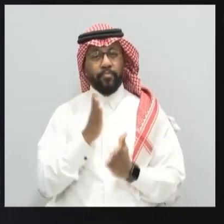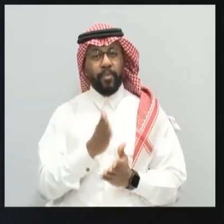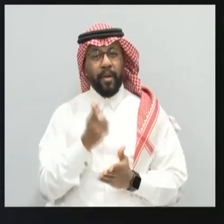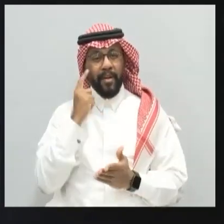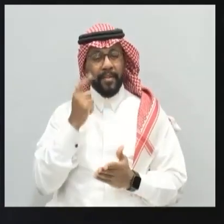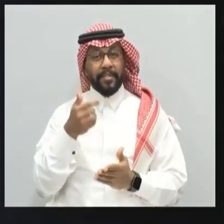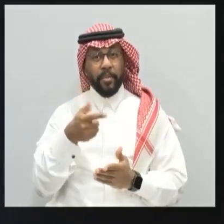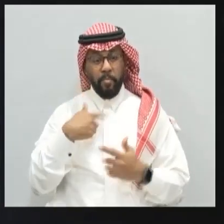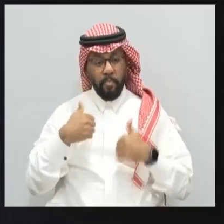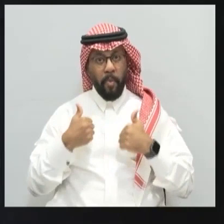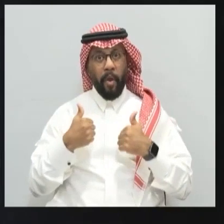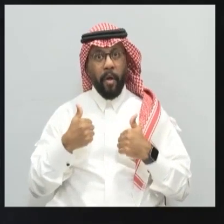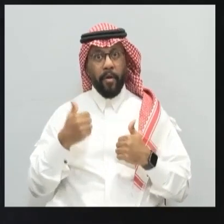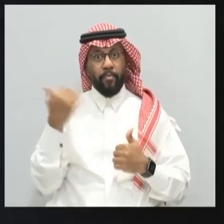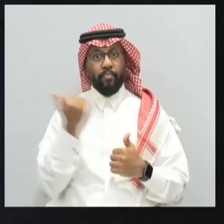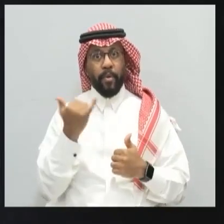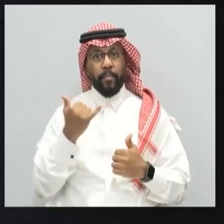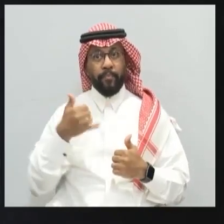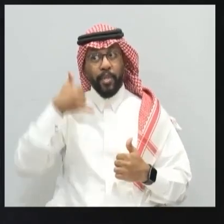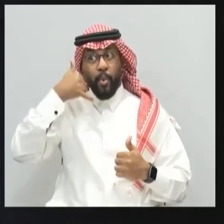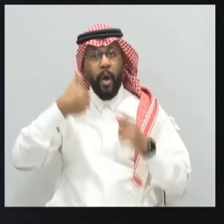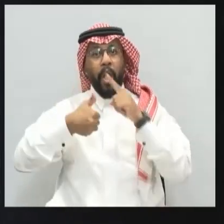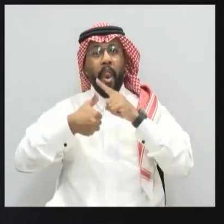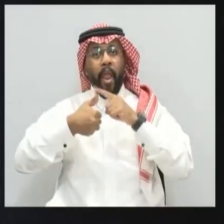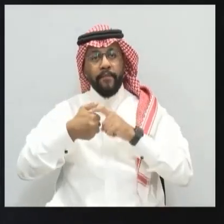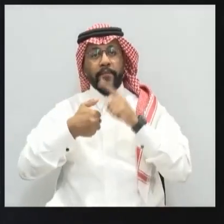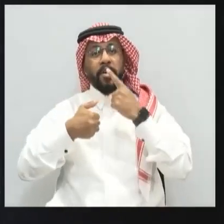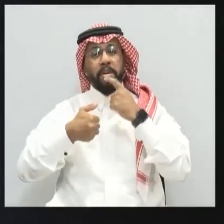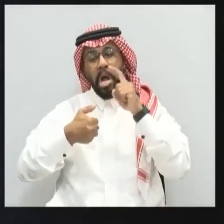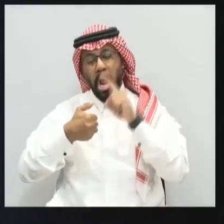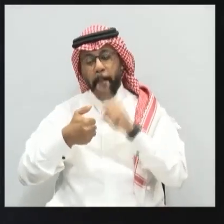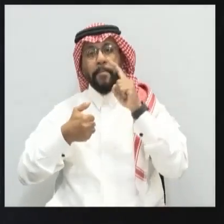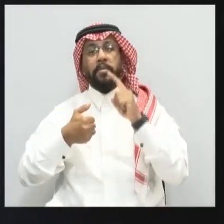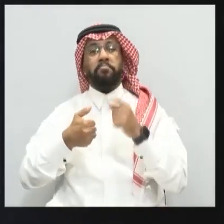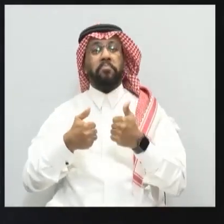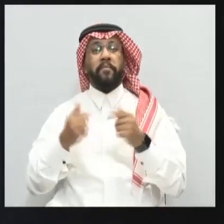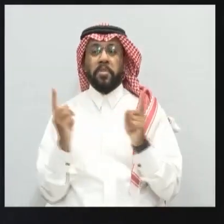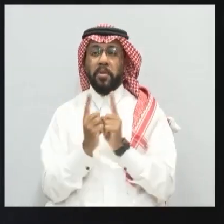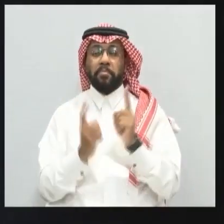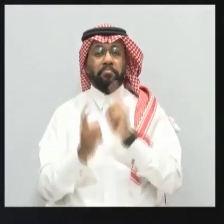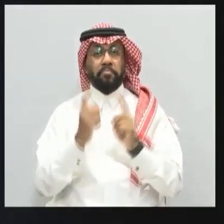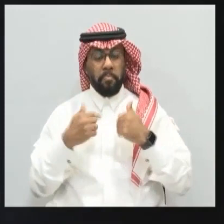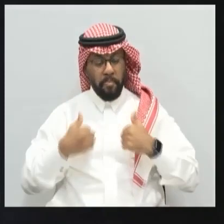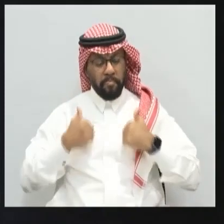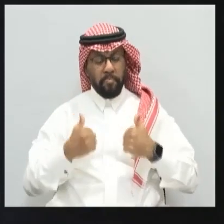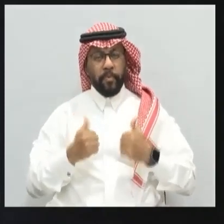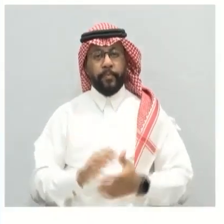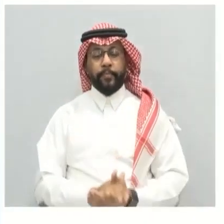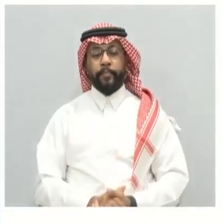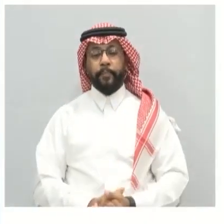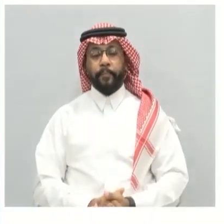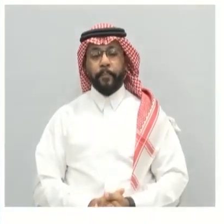يعطي انطباع انك شخص غير مهتم بالمقابله الوظيفيه وعدم جديتك في